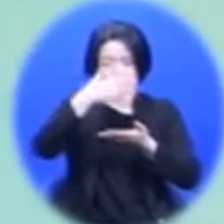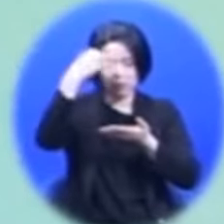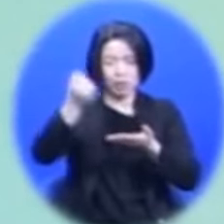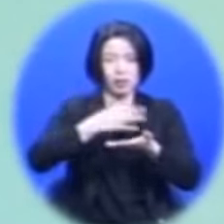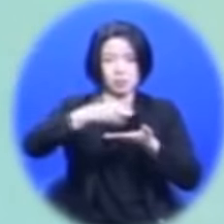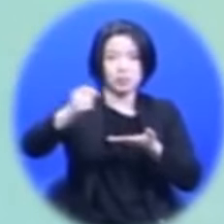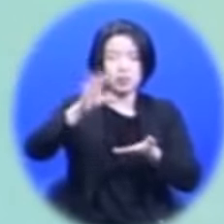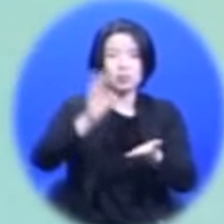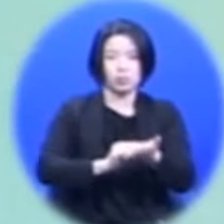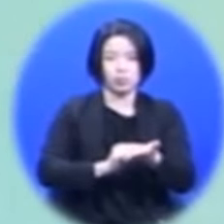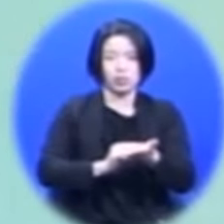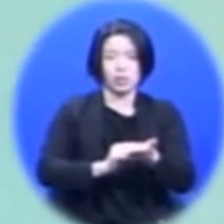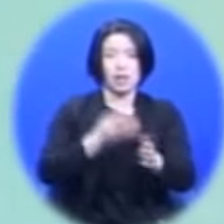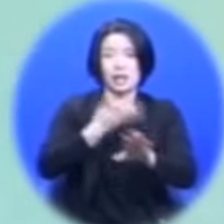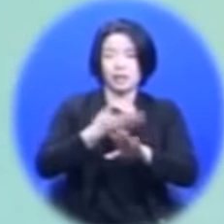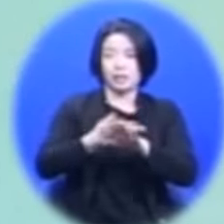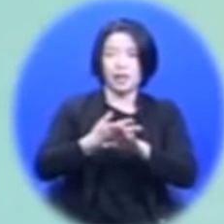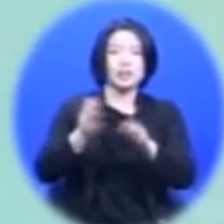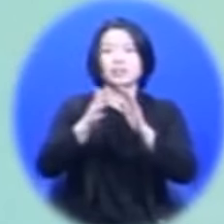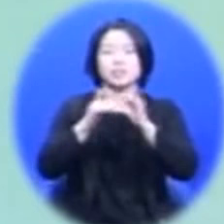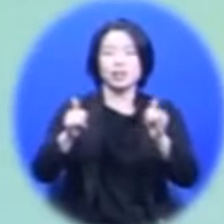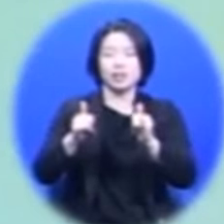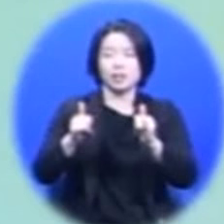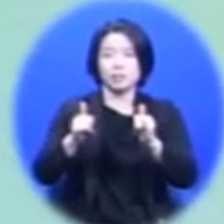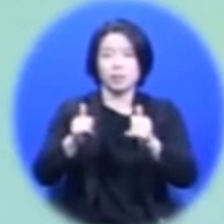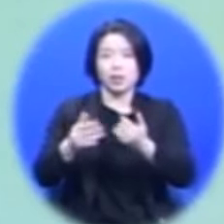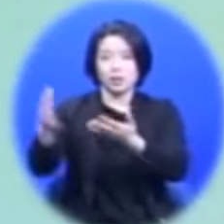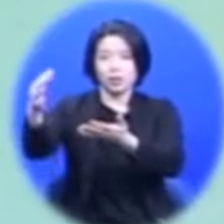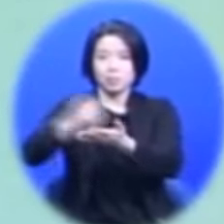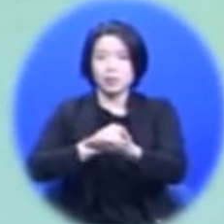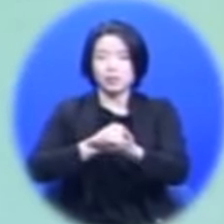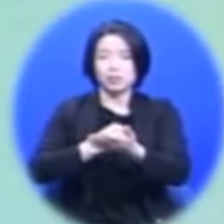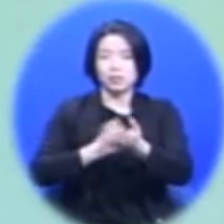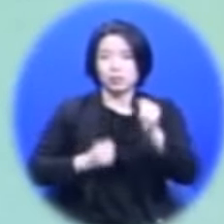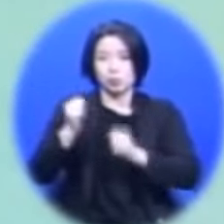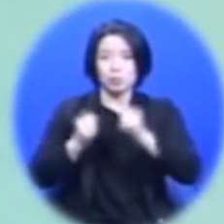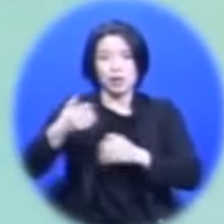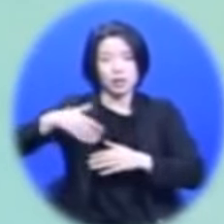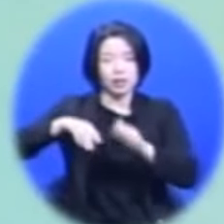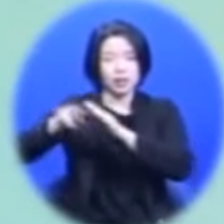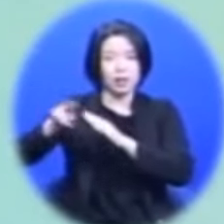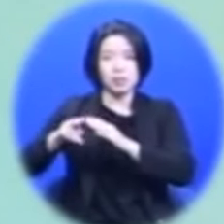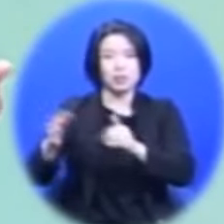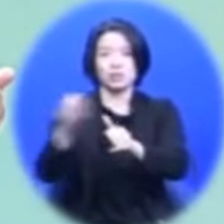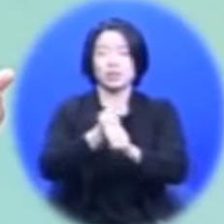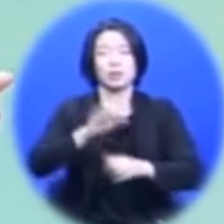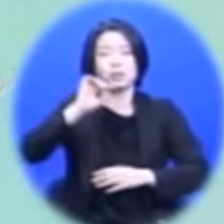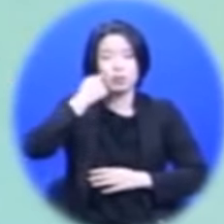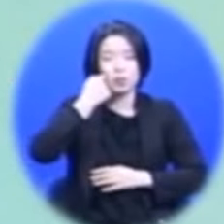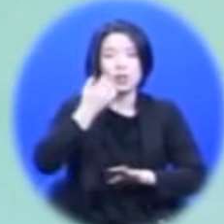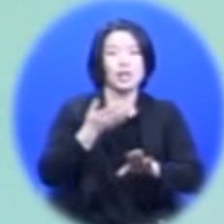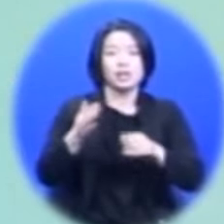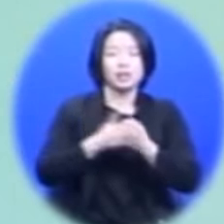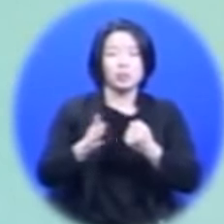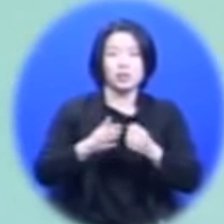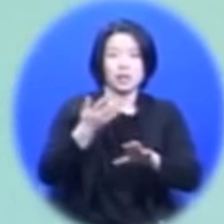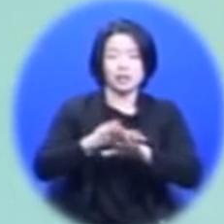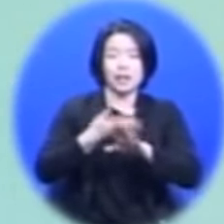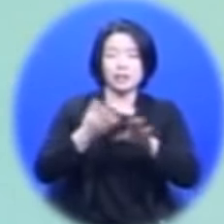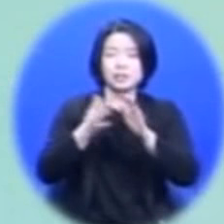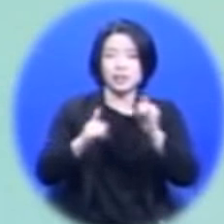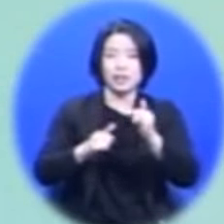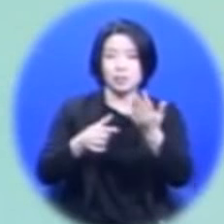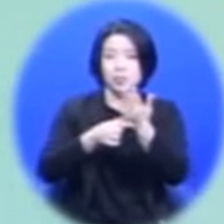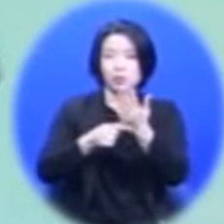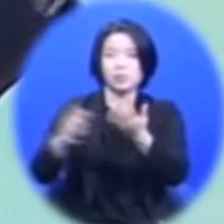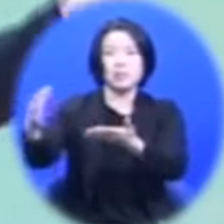남의 딱지는 안 주고 도망가면 잡으러 갈 방법이 없는 아이예요. 그러니 남의 딱지는 하나도 뺏지